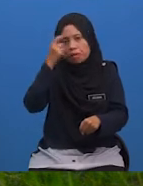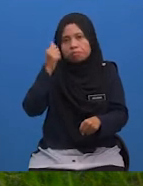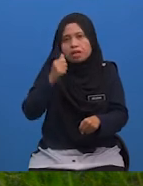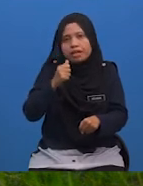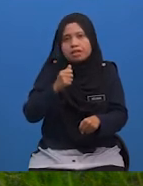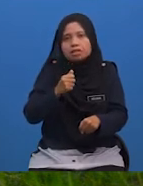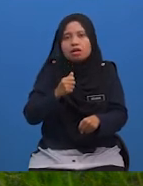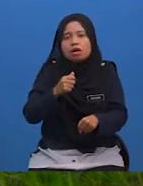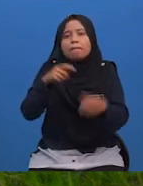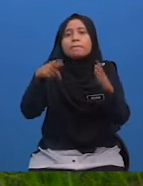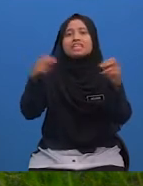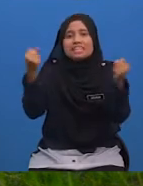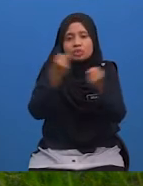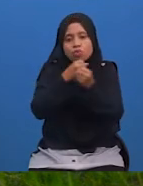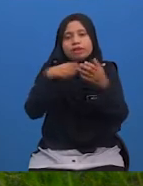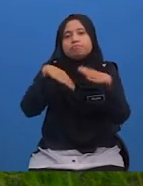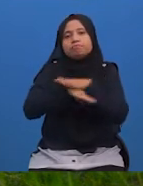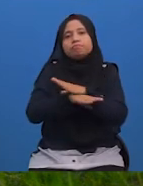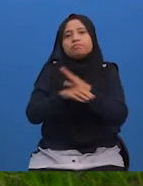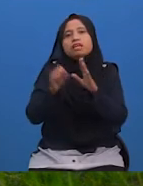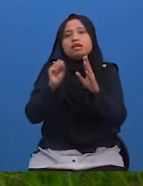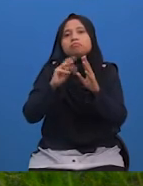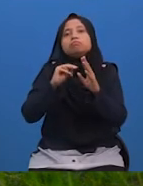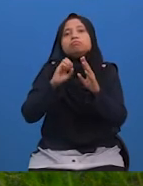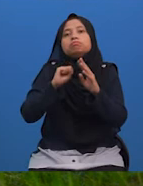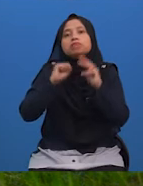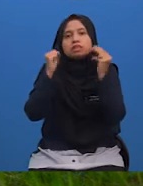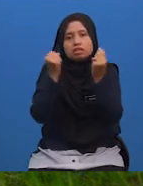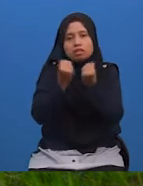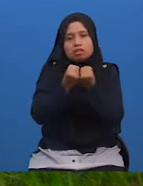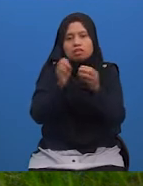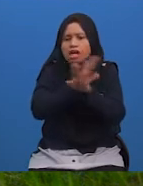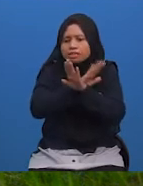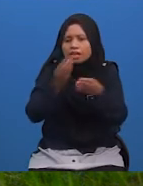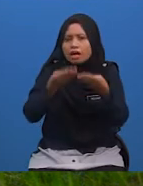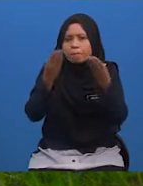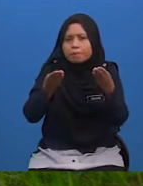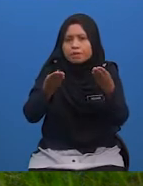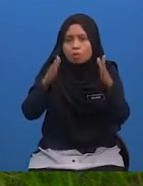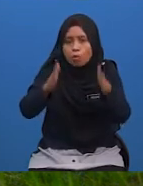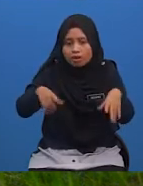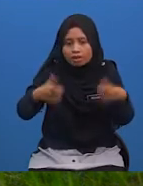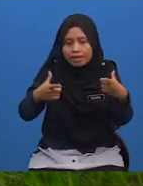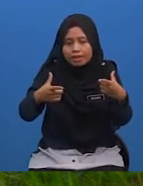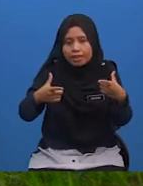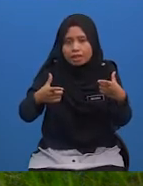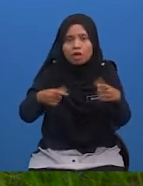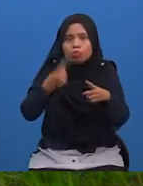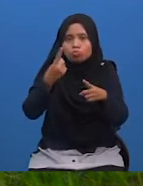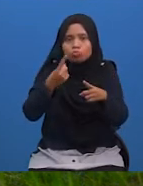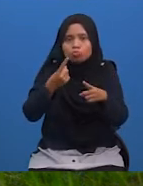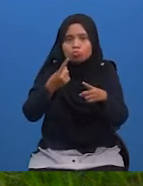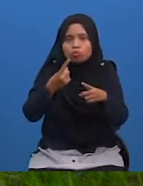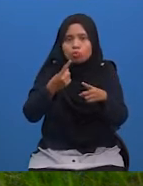pemberontakan dalam kalangan masyarakat. Murid-murid, jangan memberikan peluang kepada pihak luar